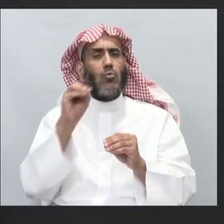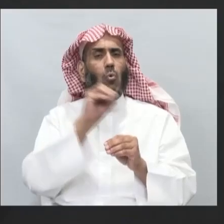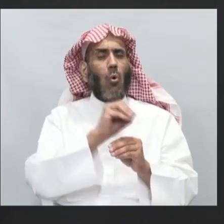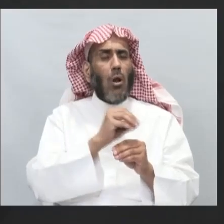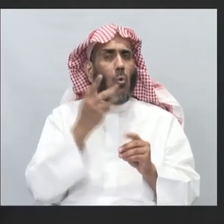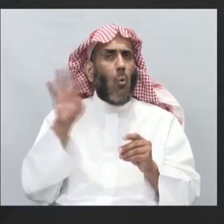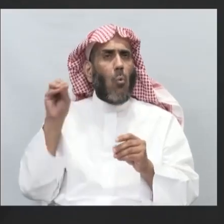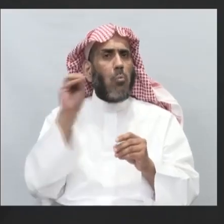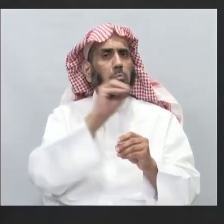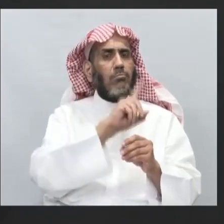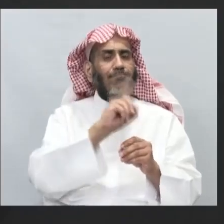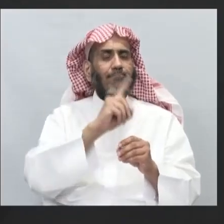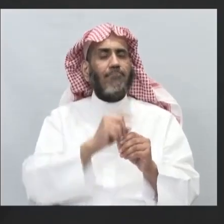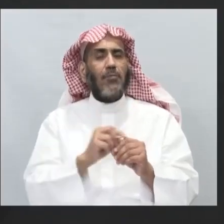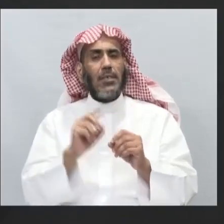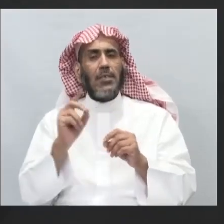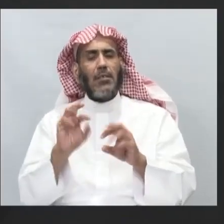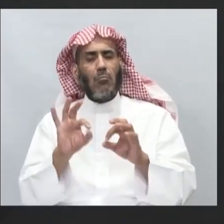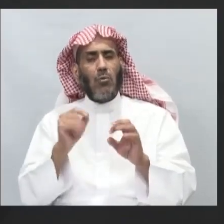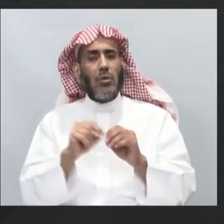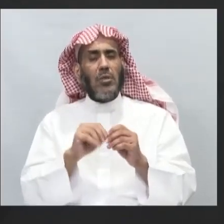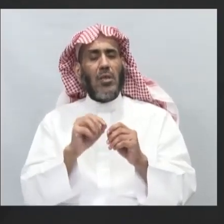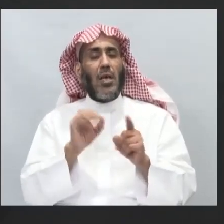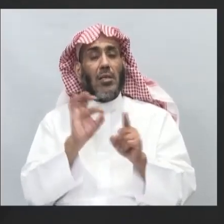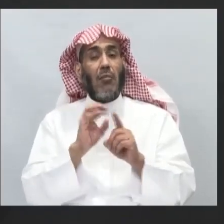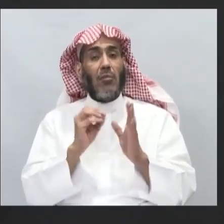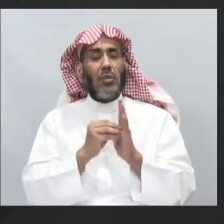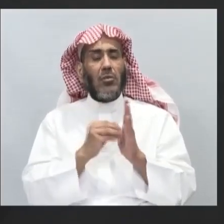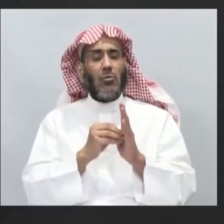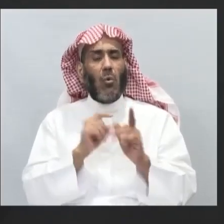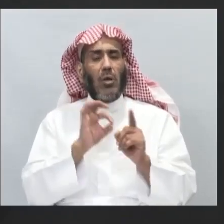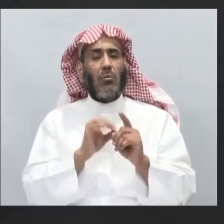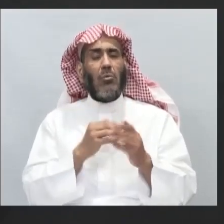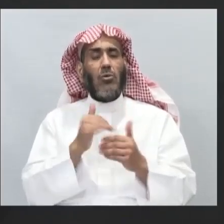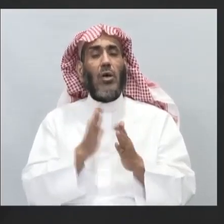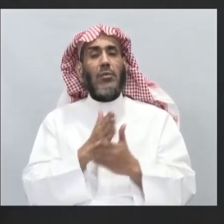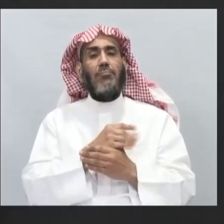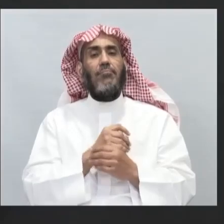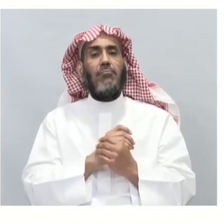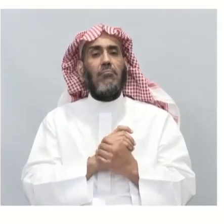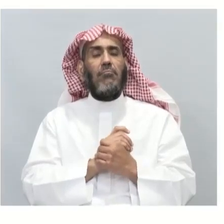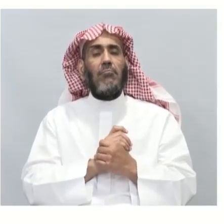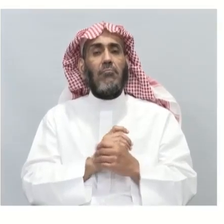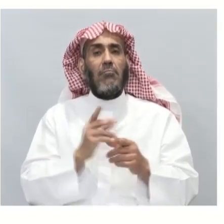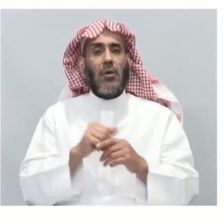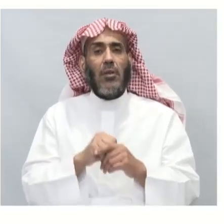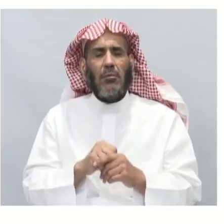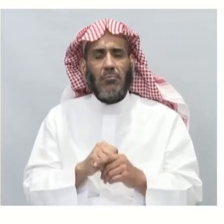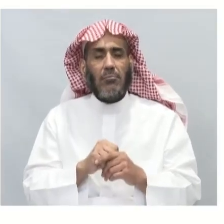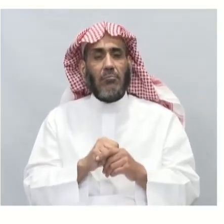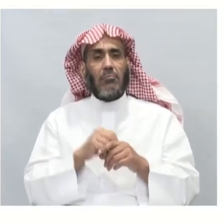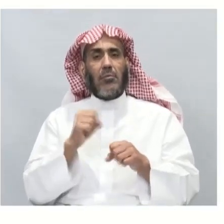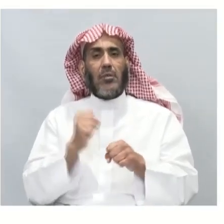كل الاخبار اذا تمييز اهداف النص ومراميه وتوجهاته ايضا